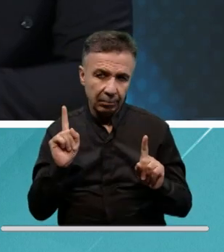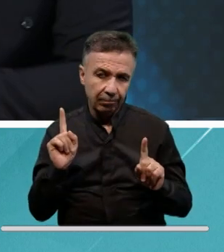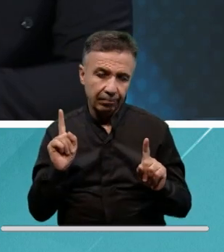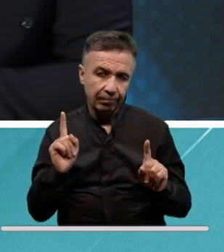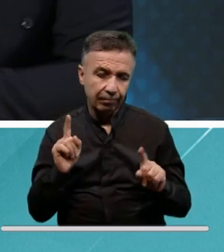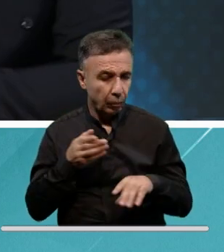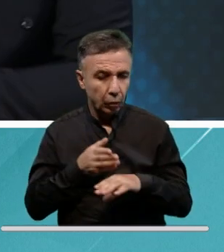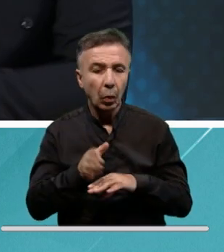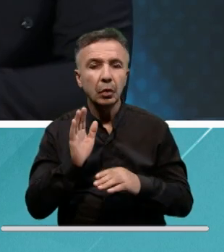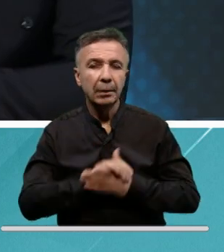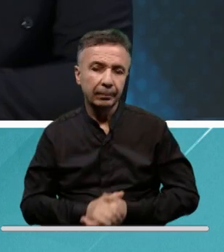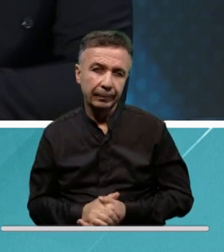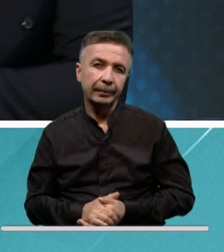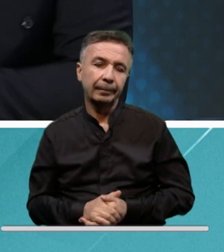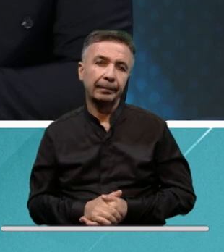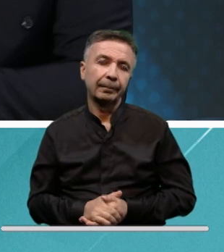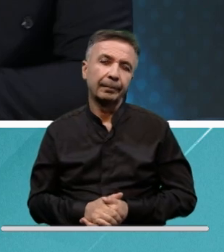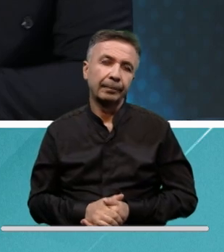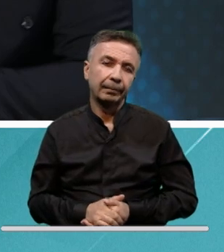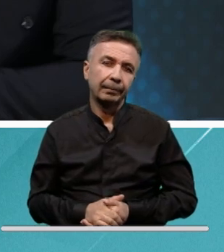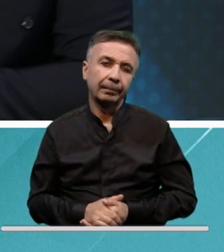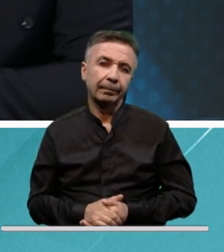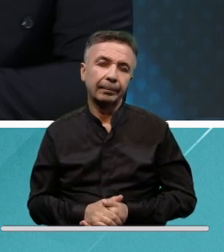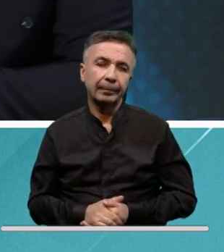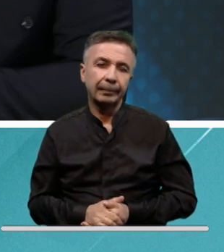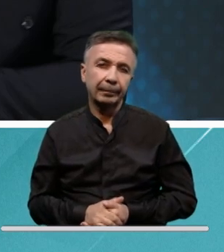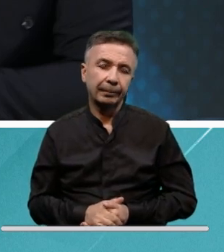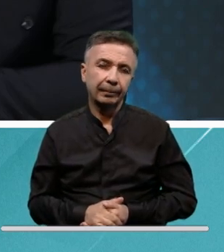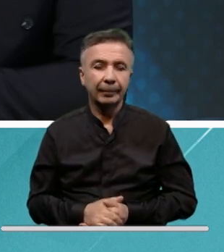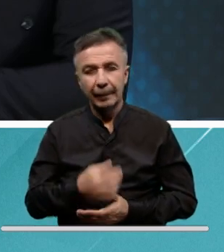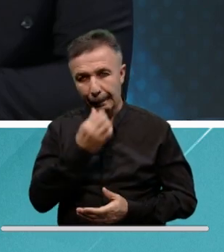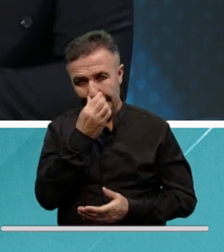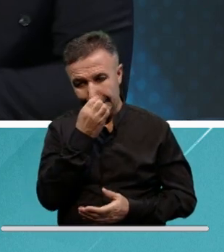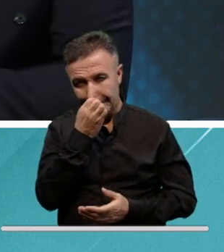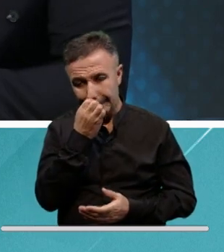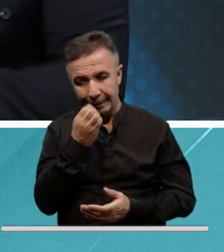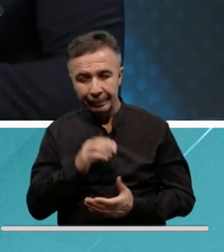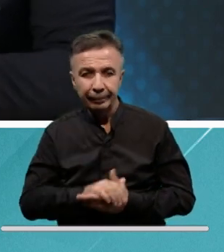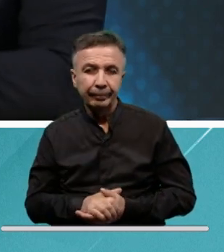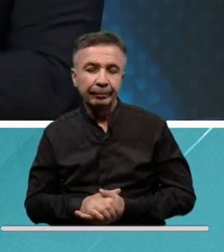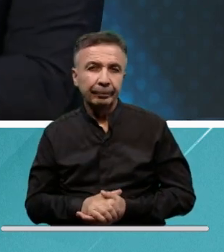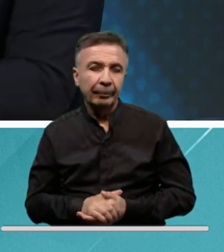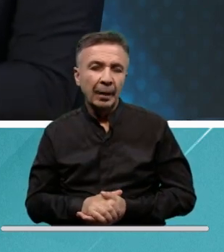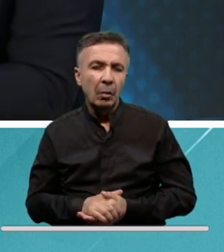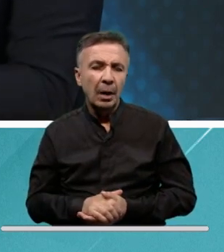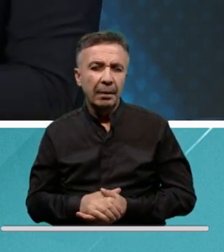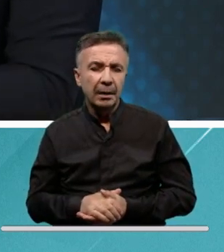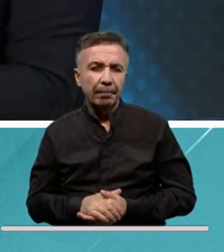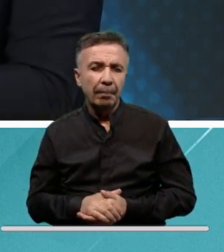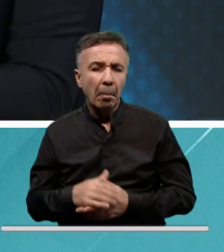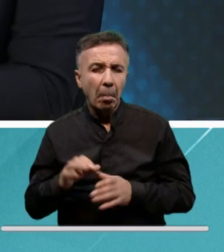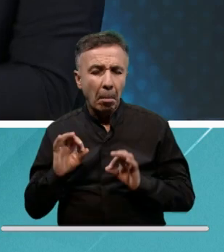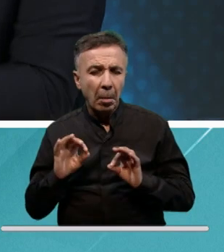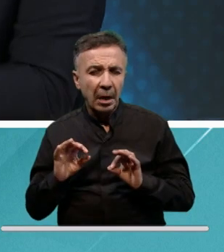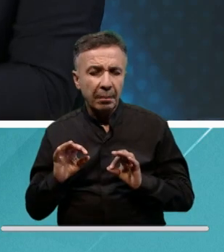Eee rastlamadım böyle bir şey yoktur böyle bir fetva da kurulumuz tarafından ne eskiden